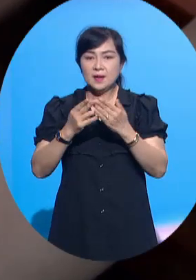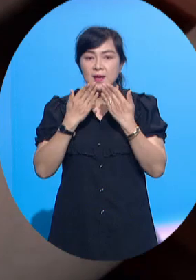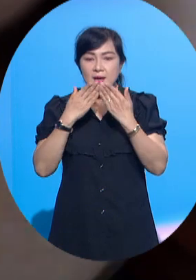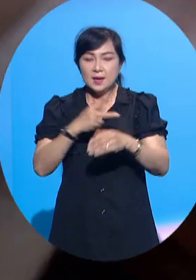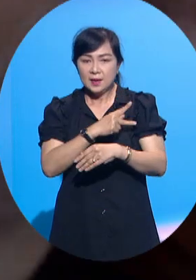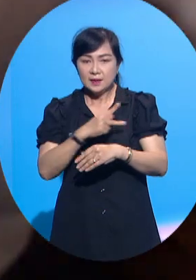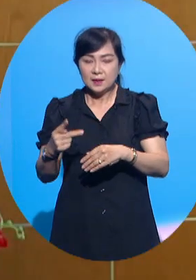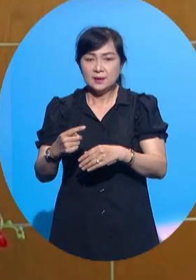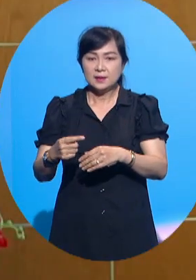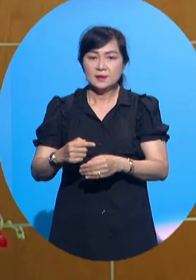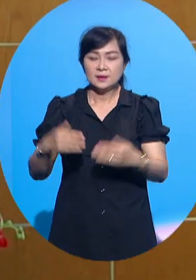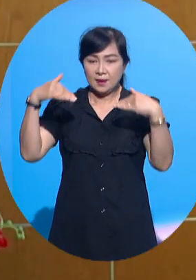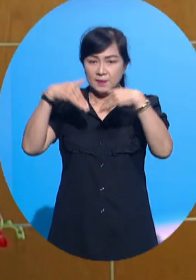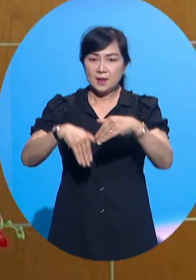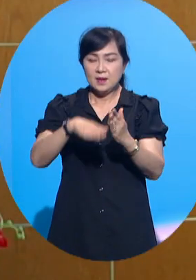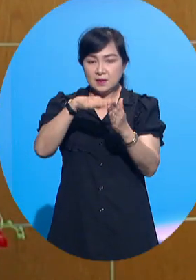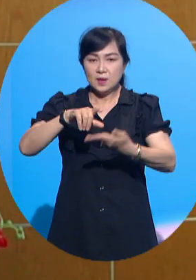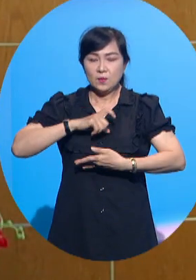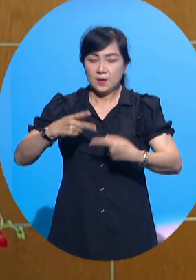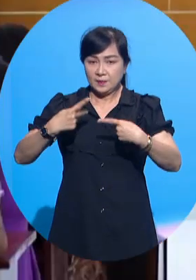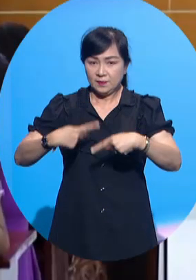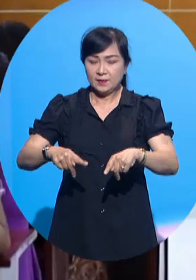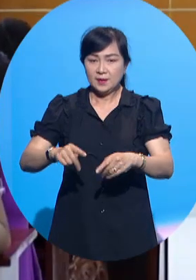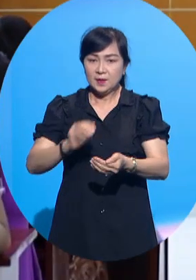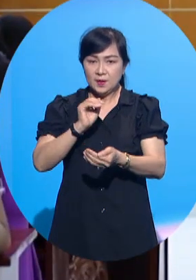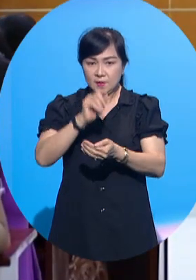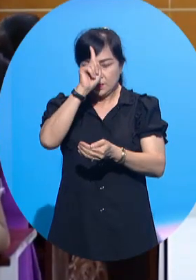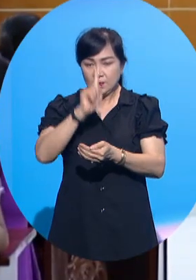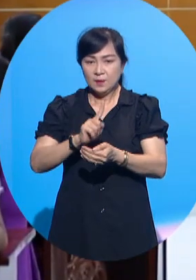đã đăng ký tài khoản thành viên Như Chương trình tặng quà miễn phí để tích điểm đổi quà